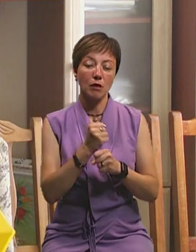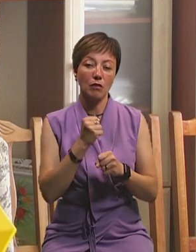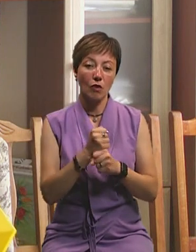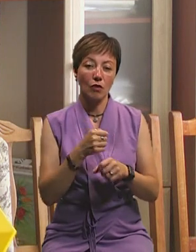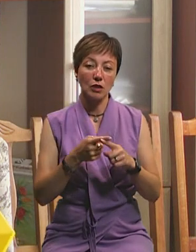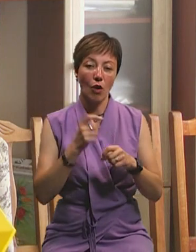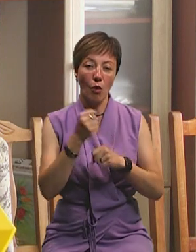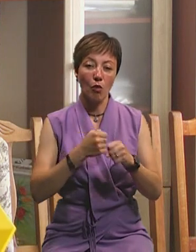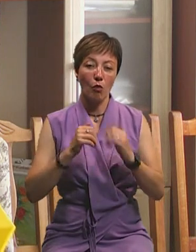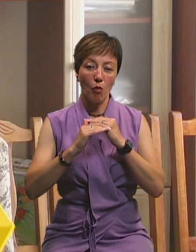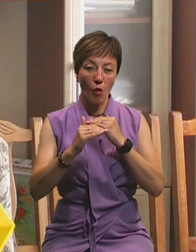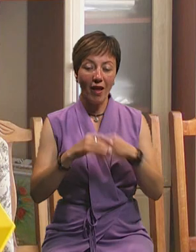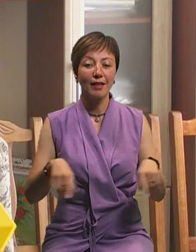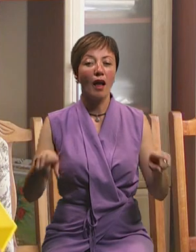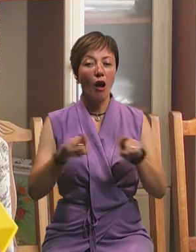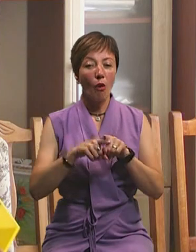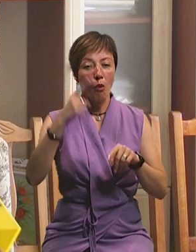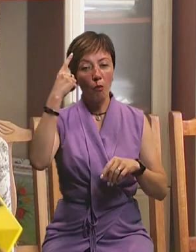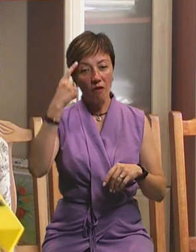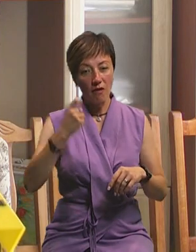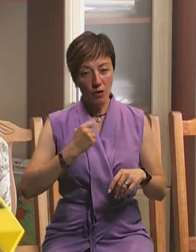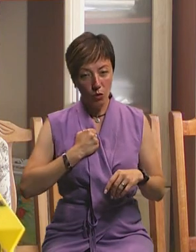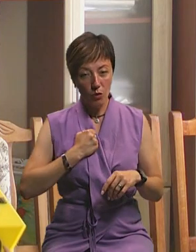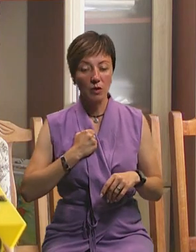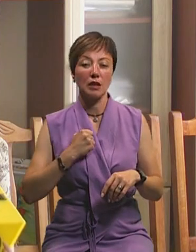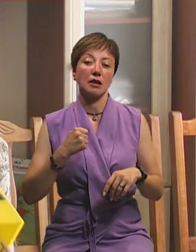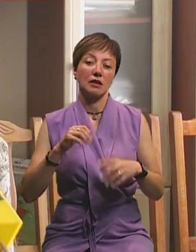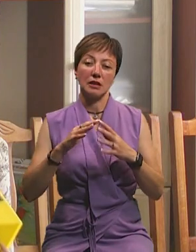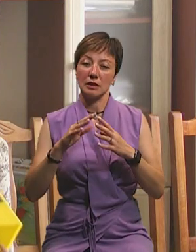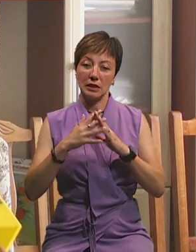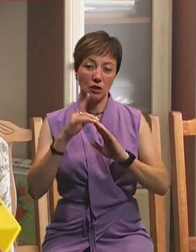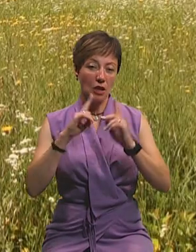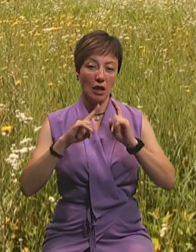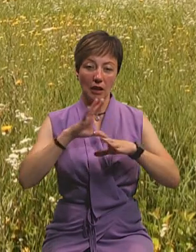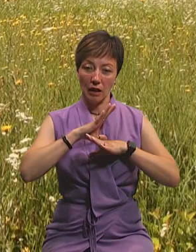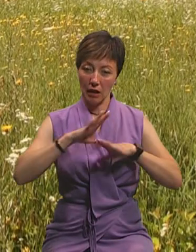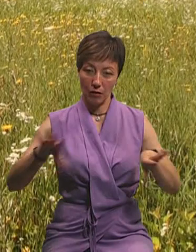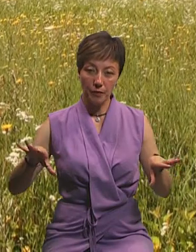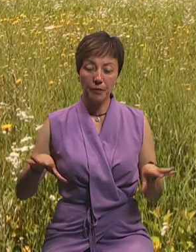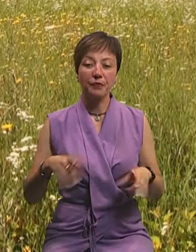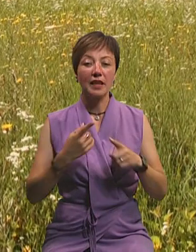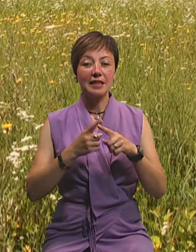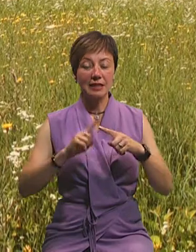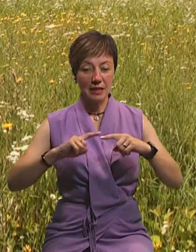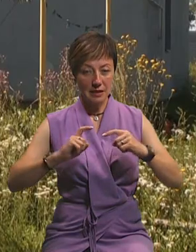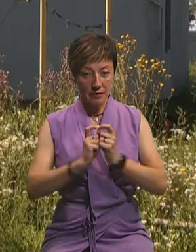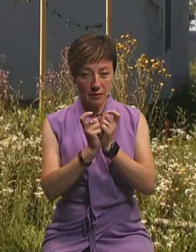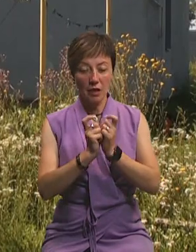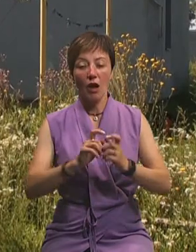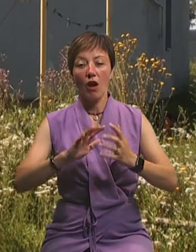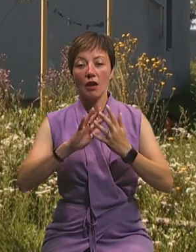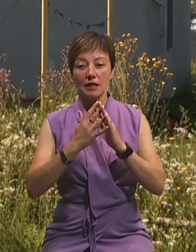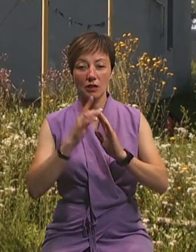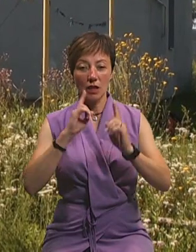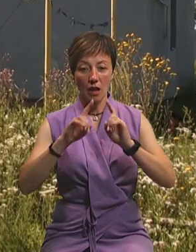обробку поля такого е-е повідомлення Селищна людина надходило через це інцидент селищна рада